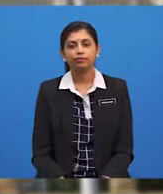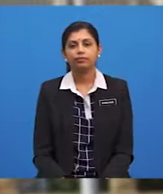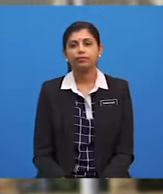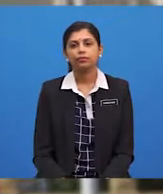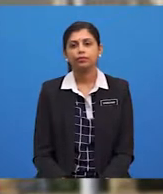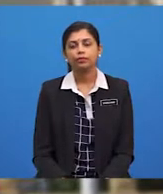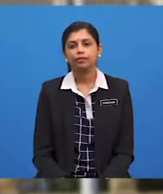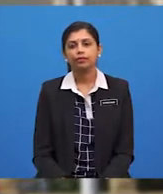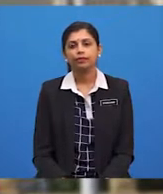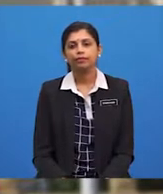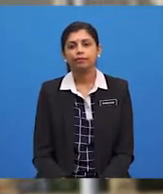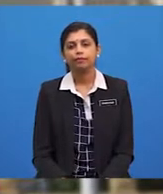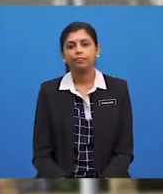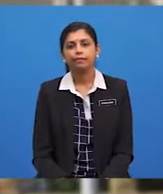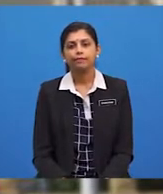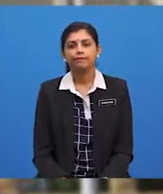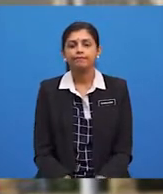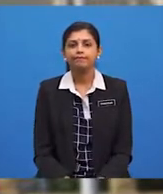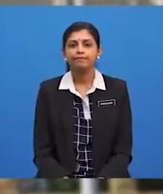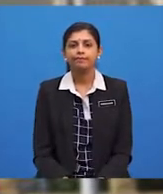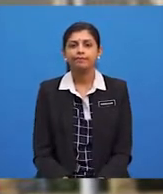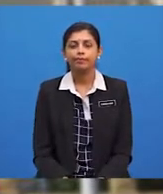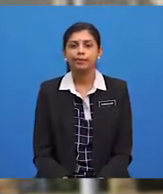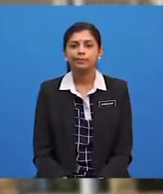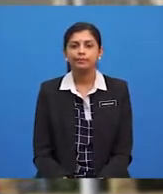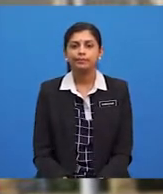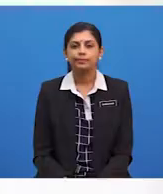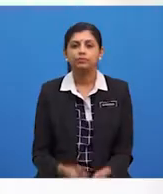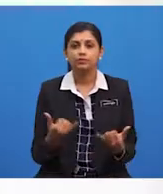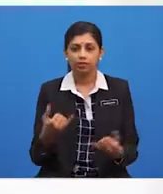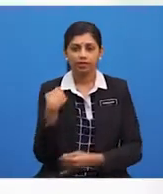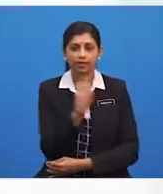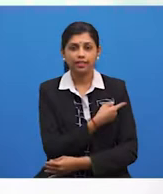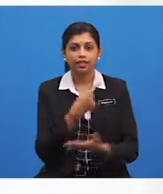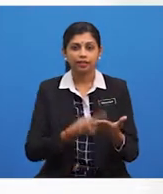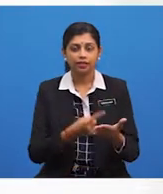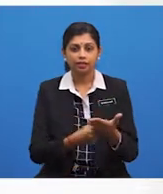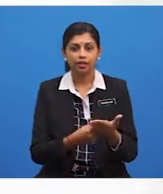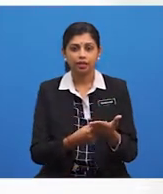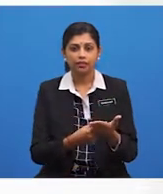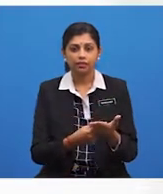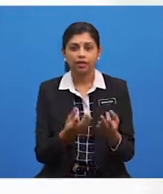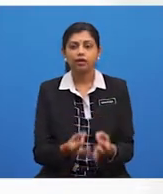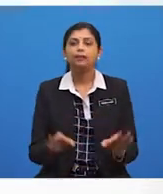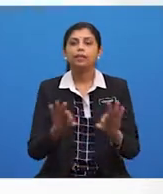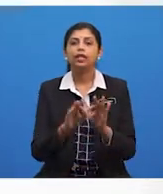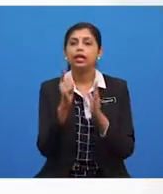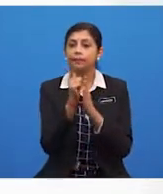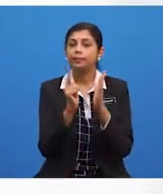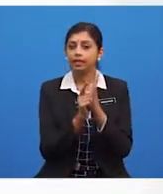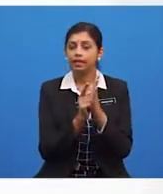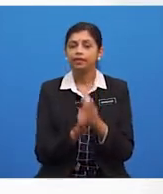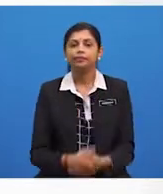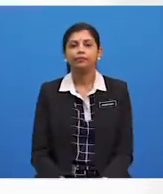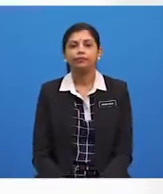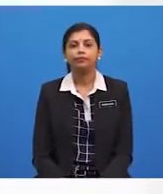Baiklah para pelajar sekalian, seterusnya kita akan membincangkan perihal kepentingan perlembagaan pula.